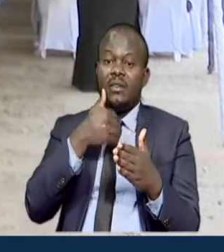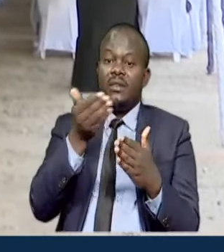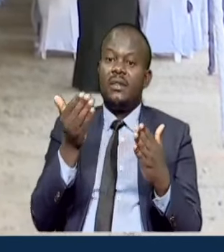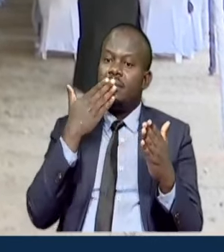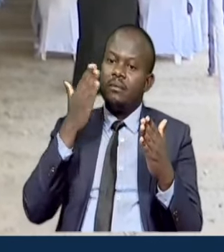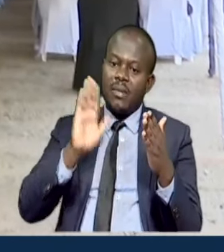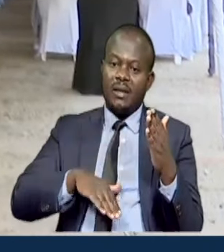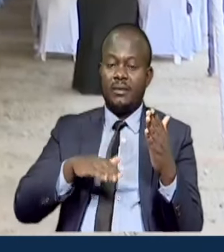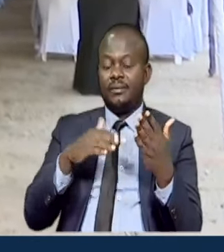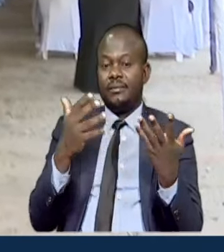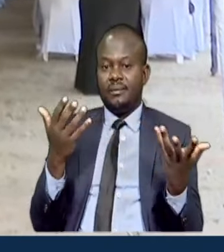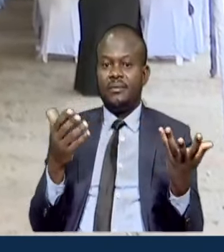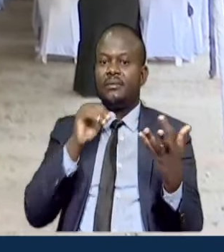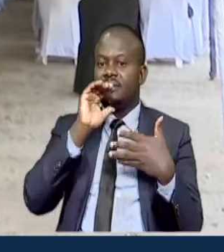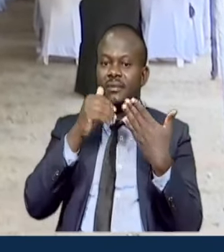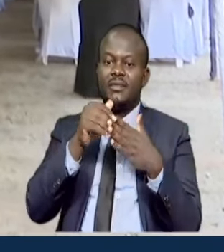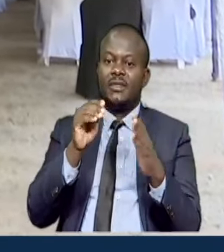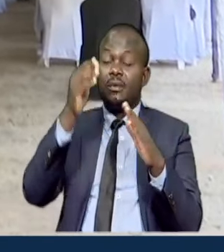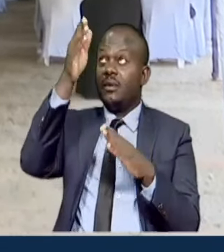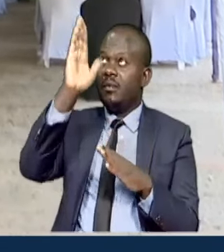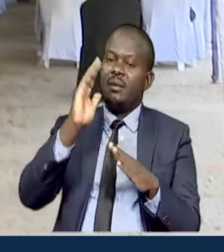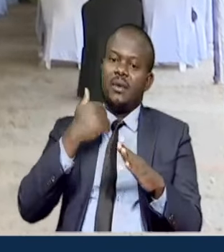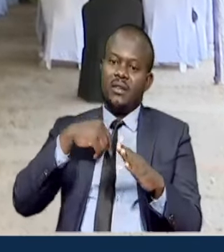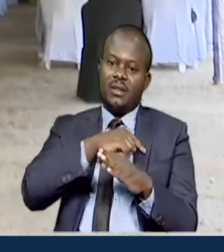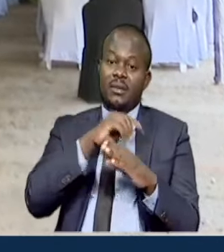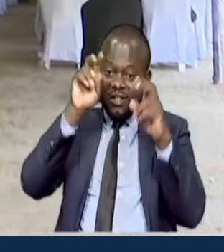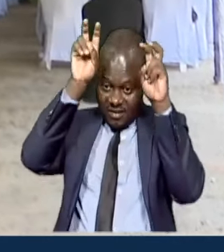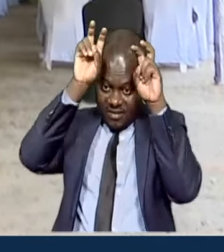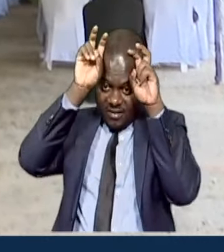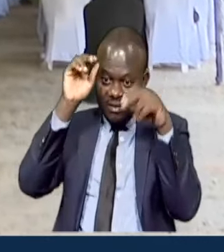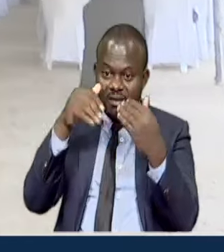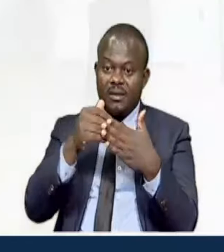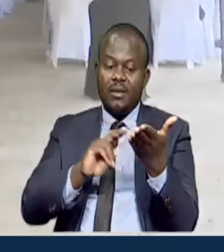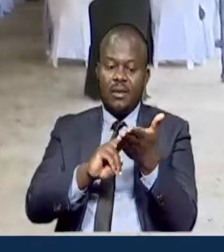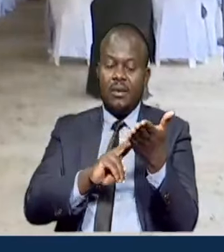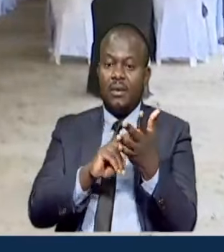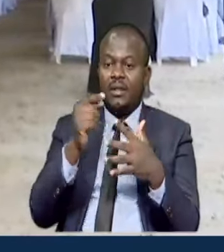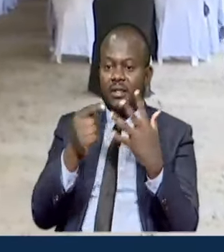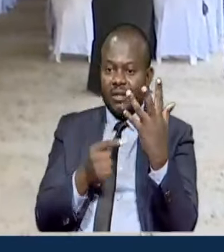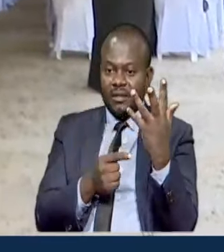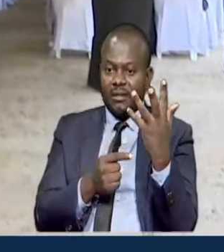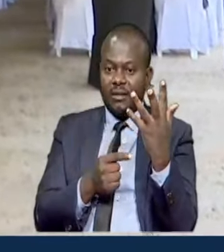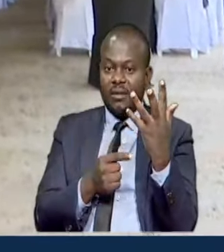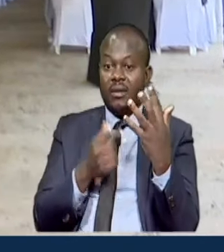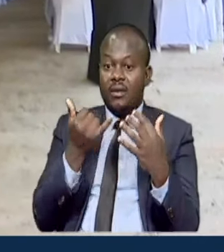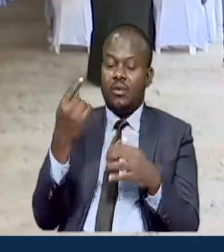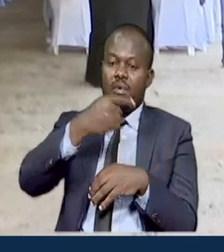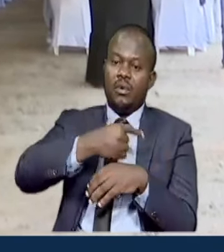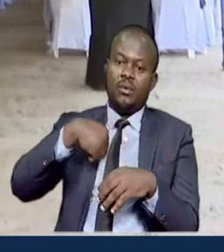mubi atari umwuka w'Imana, bari bafite umwuka wa Satani wabakoreshaga. Ubu uyu